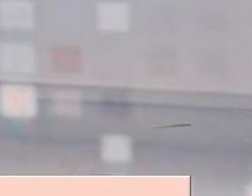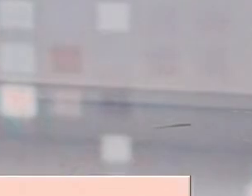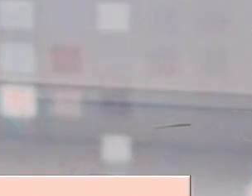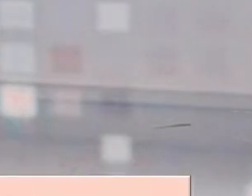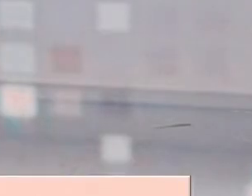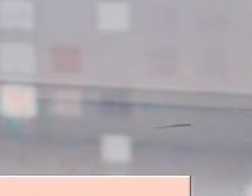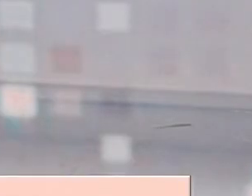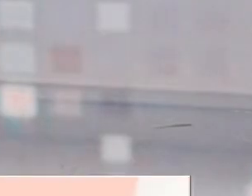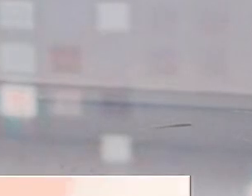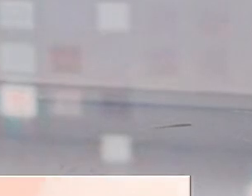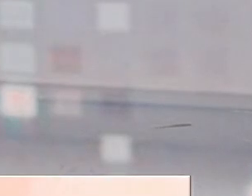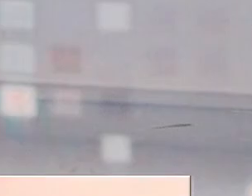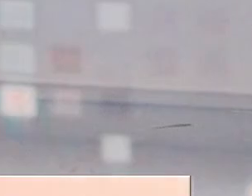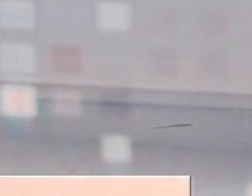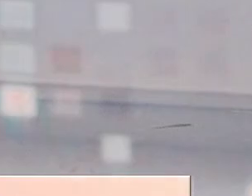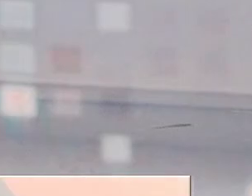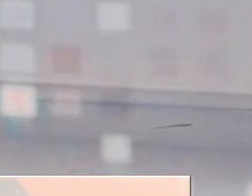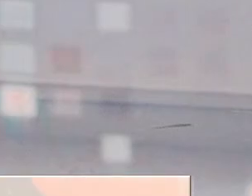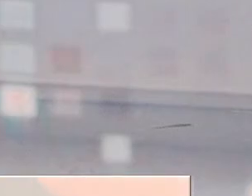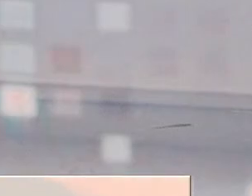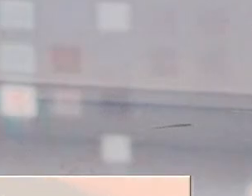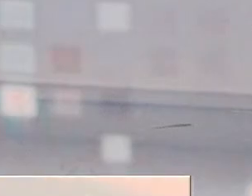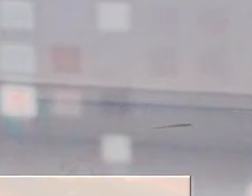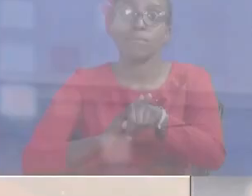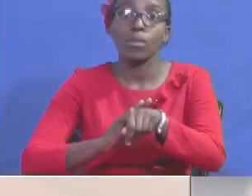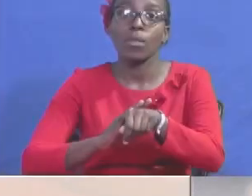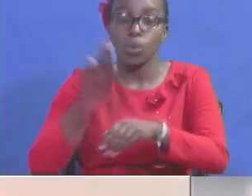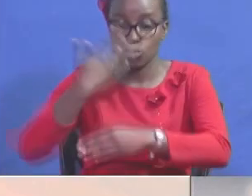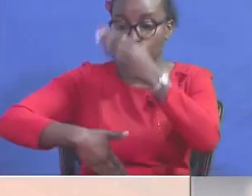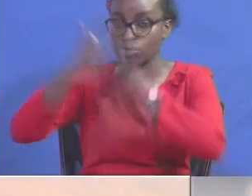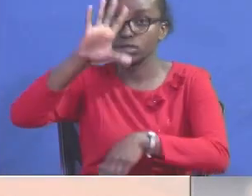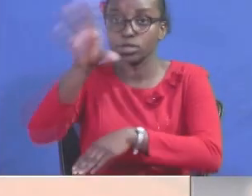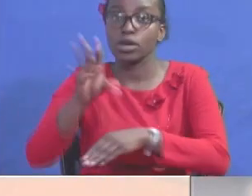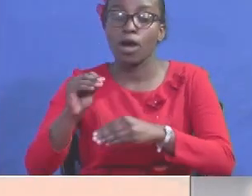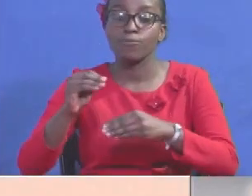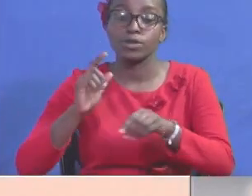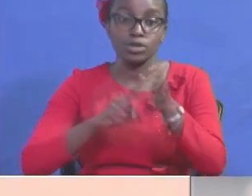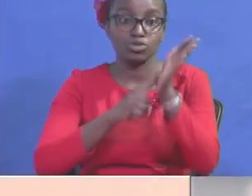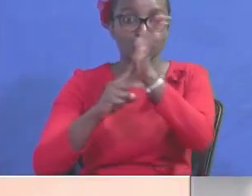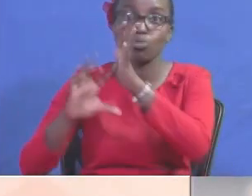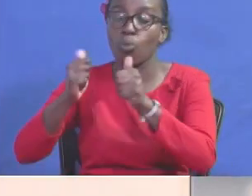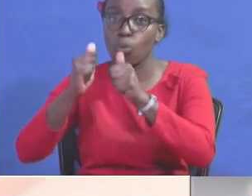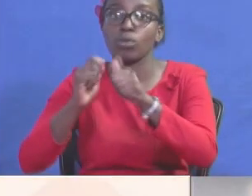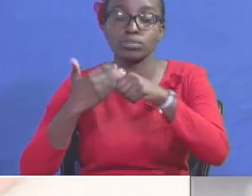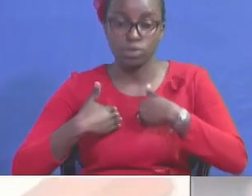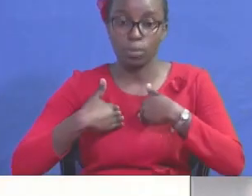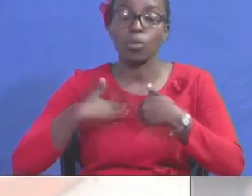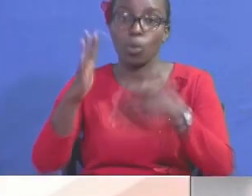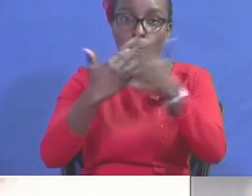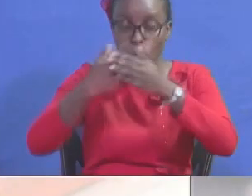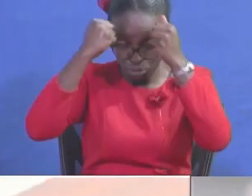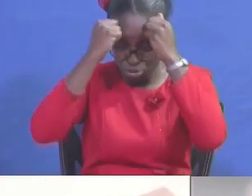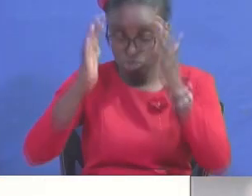na kongamano hili, mwanga wa matumaini kwa vyuo vikuu vya Afrika waanza kuonekana, huku wanafunzi wakiwezeshwa